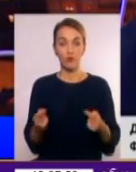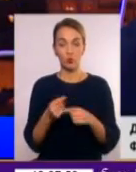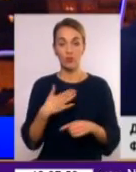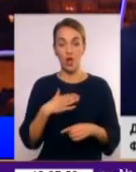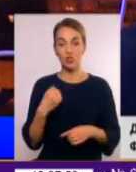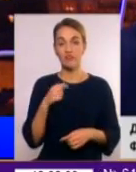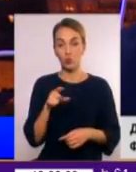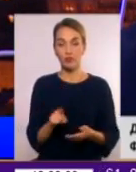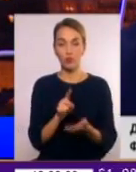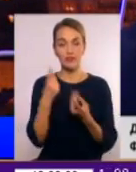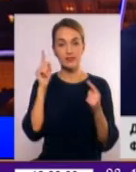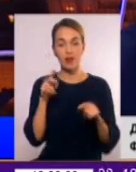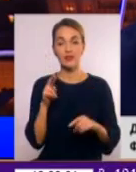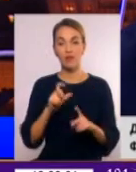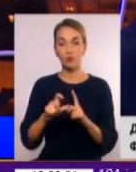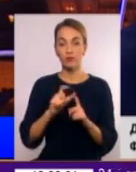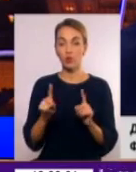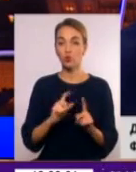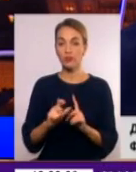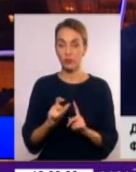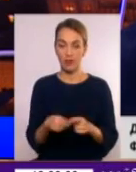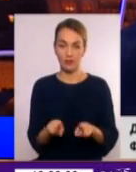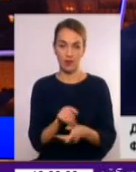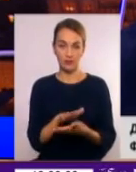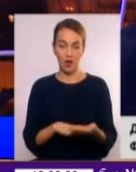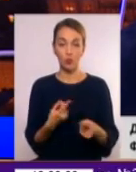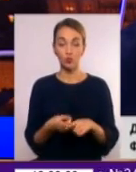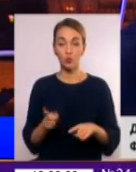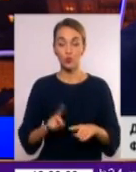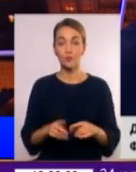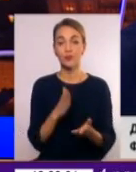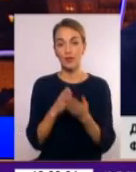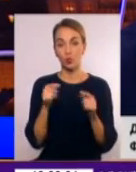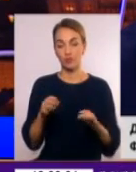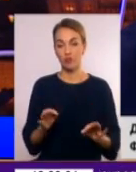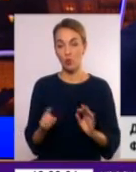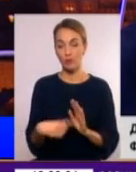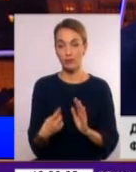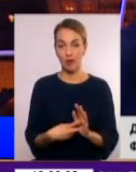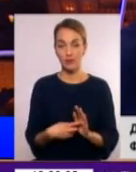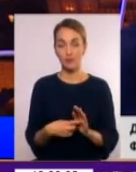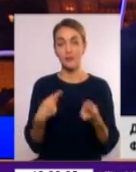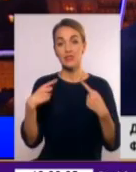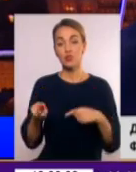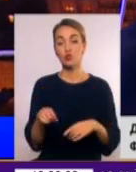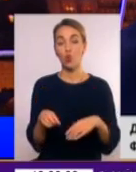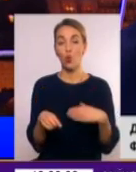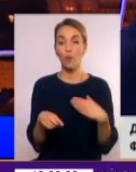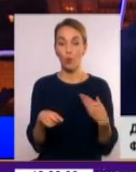військові, вони повинні знати, як відповідати, що відповідати і так далі. Тому є тут, звичайно, питання. З іншого боку,